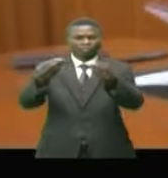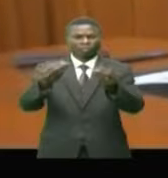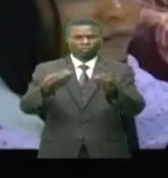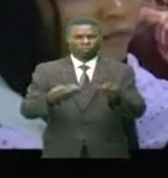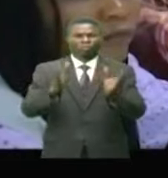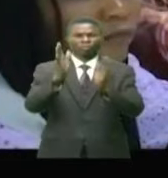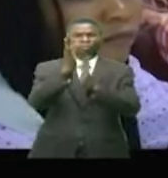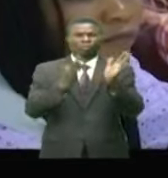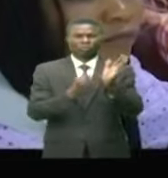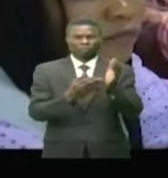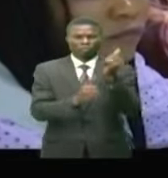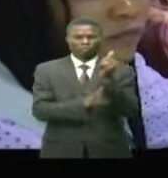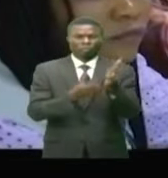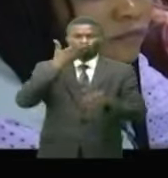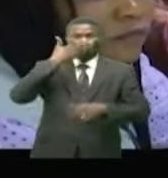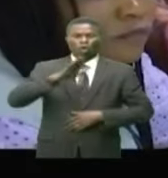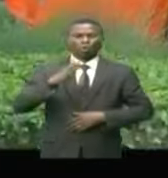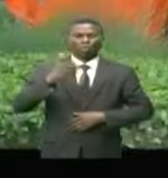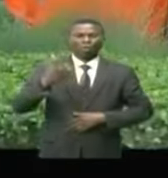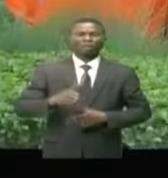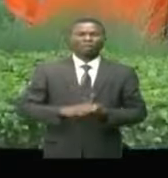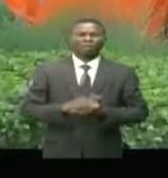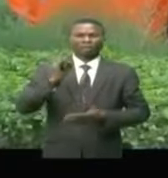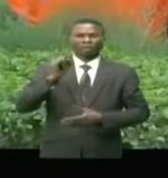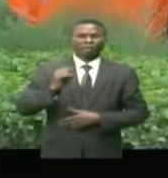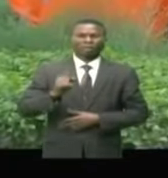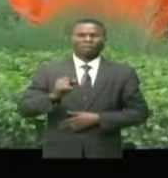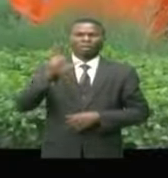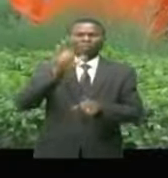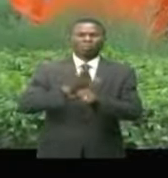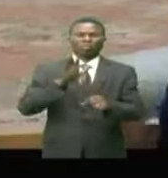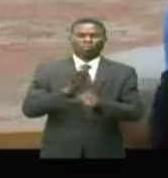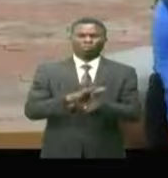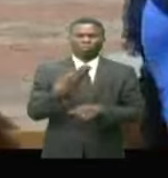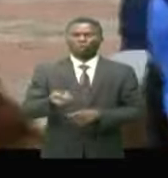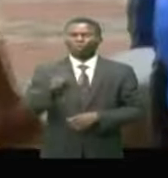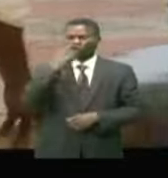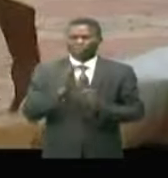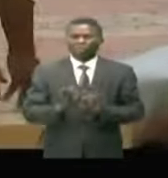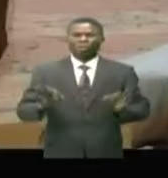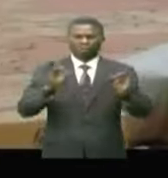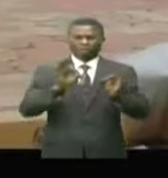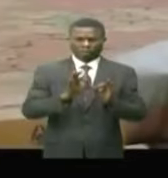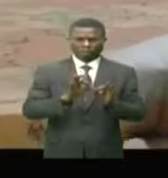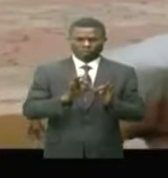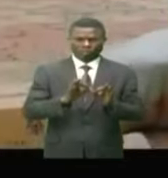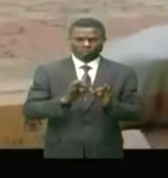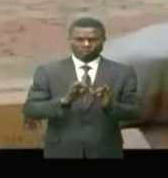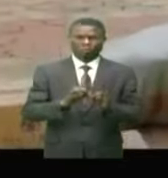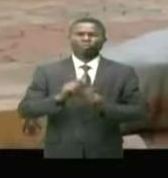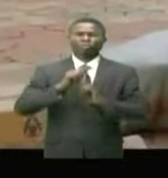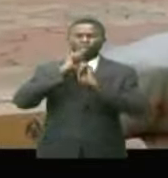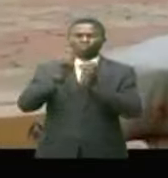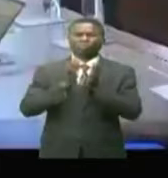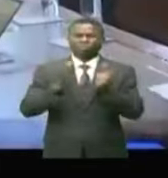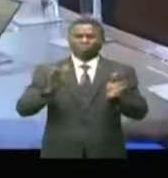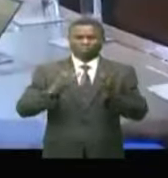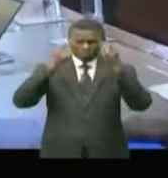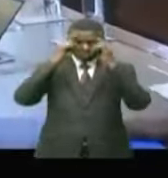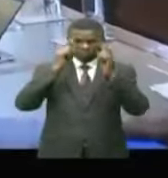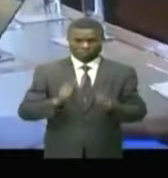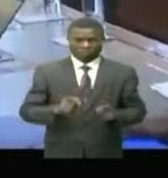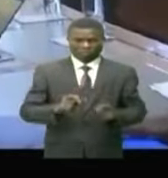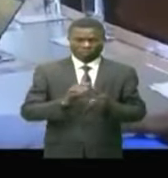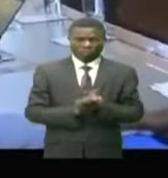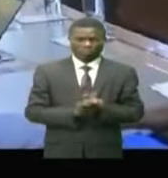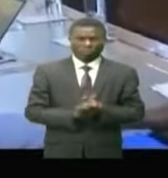zones de santé de l'Ituri plus de 4 tonnes de médicaments essentiels. C'est pour marquer d'un cachet spécial la détermination de